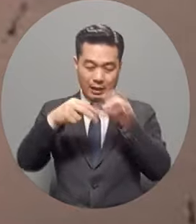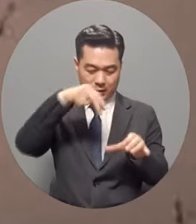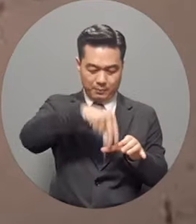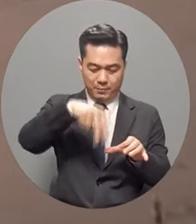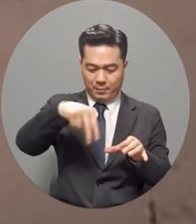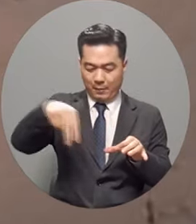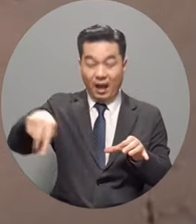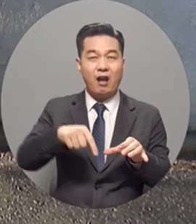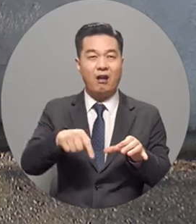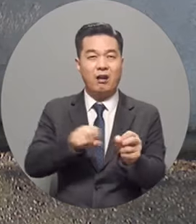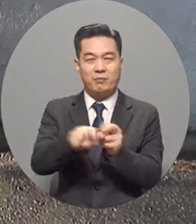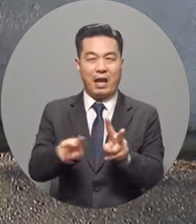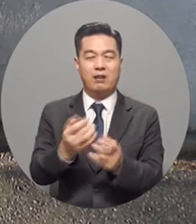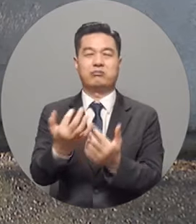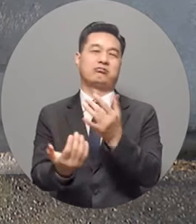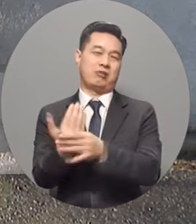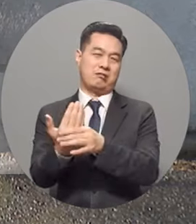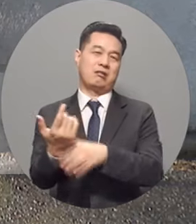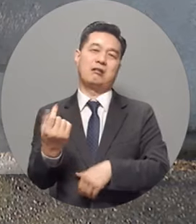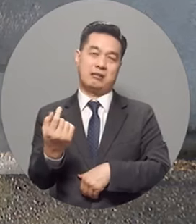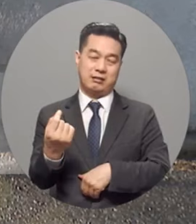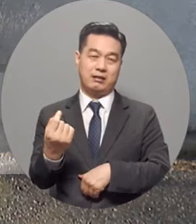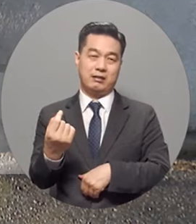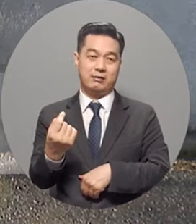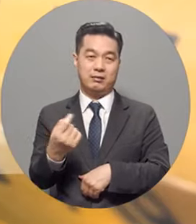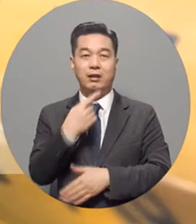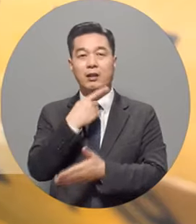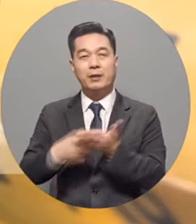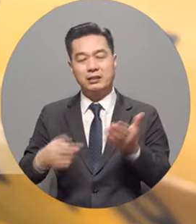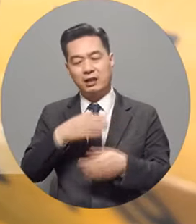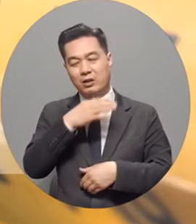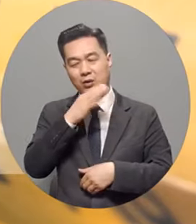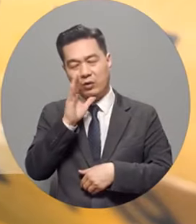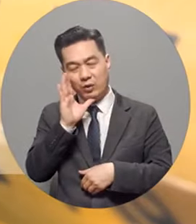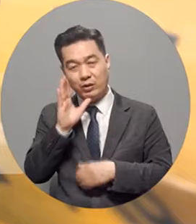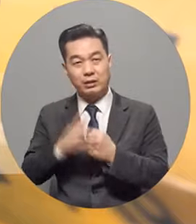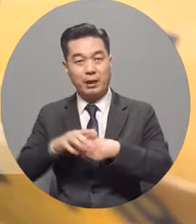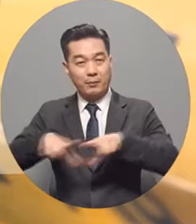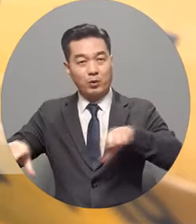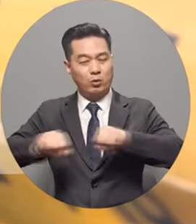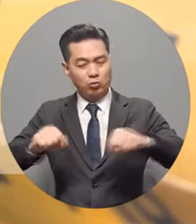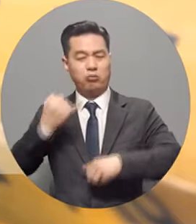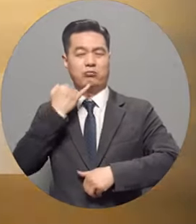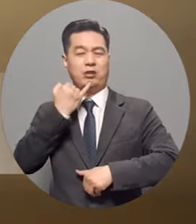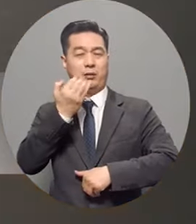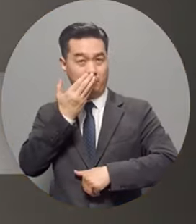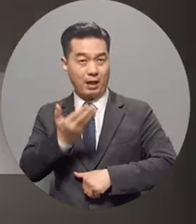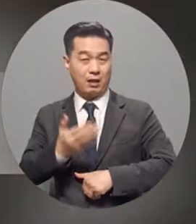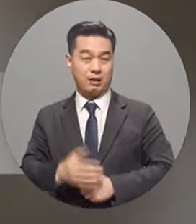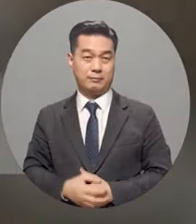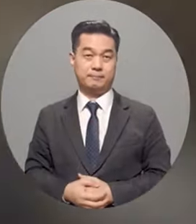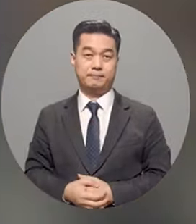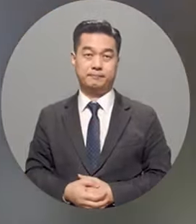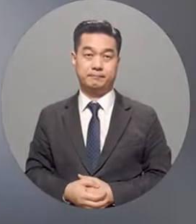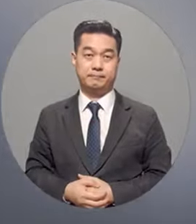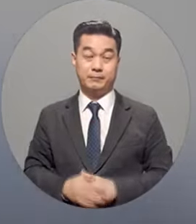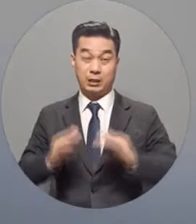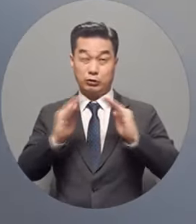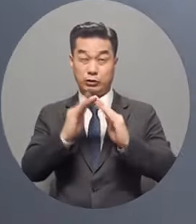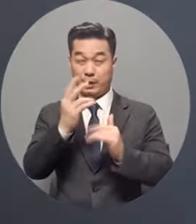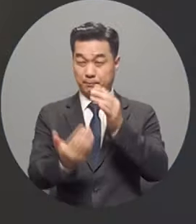있습니다. 유가족은 피해자가 고령이었어도 평소 거동에는 문제가 없었다고 밝혔습니다. 주택 화재로